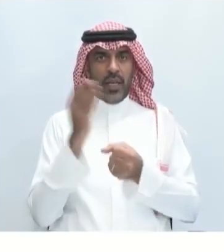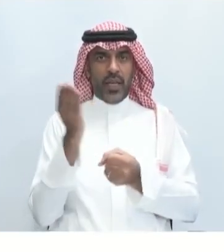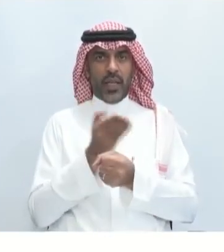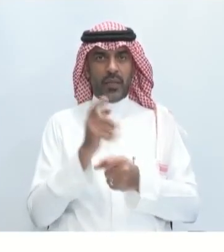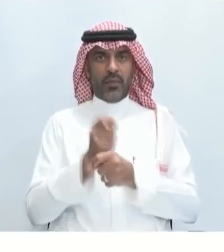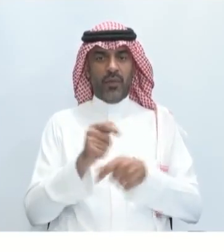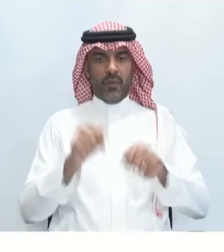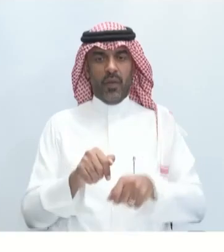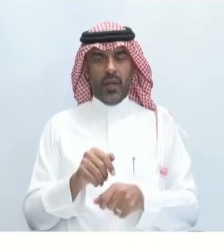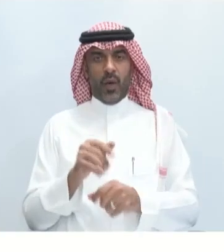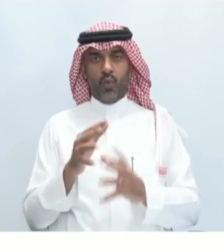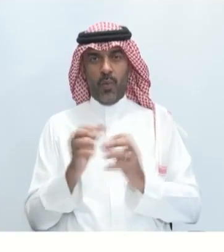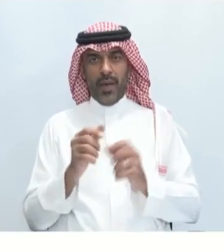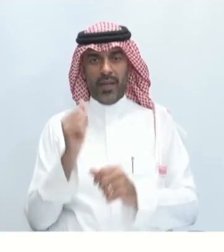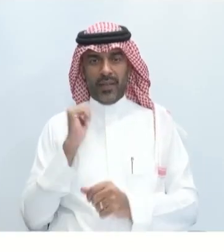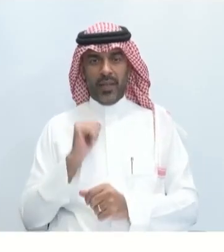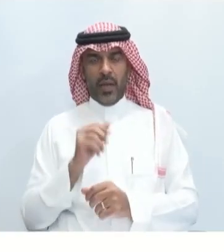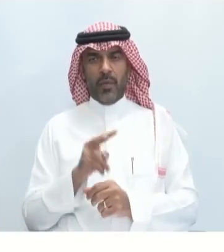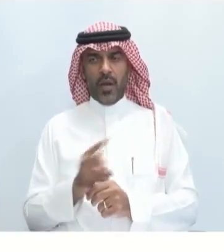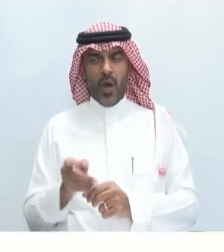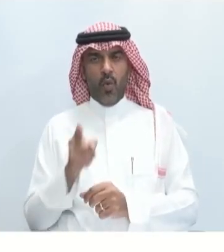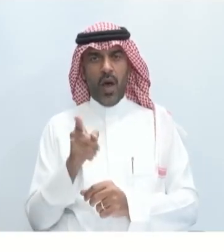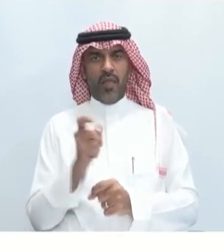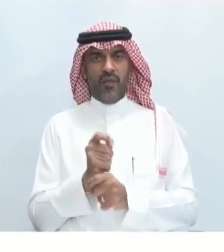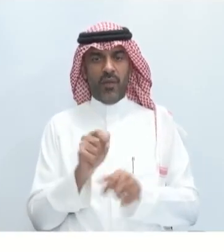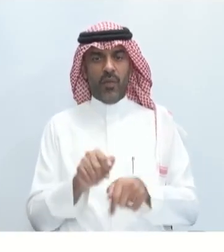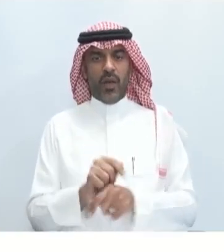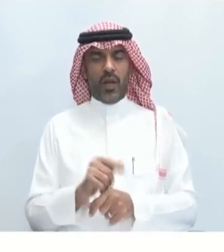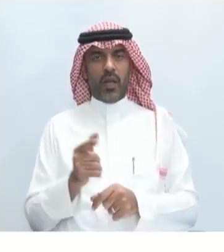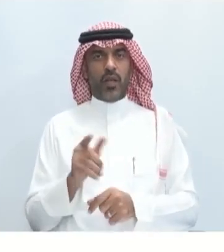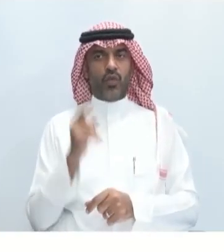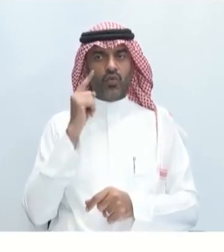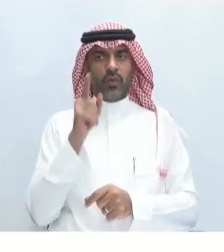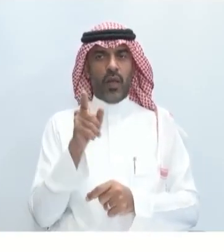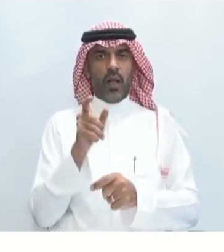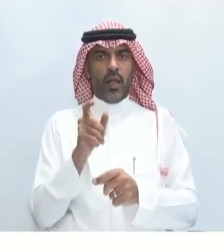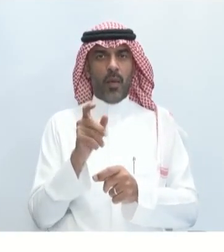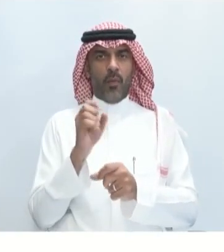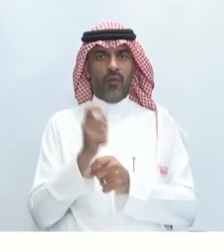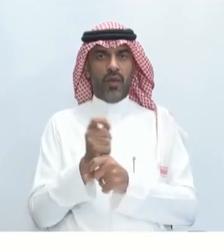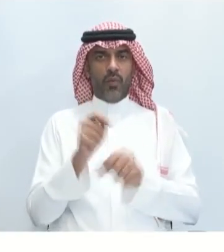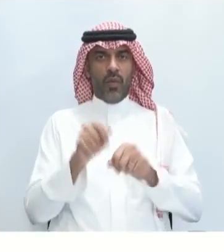المضارع ان يعرب الطالب الفعل المضارع بحسب نوعه